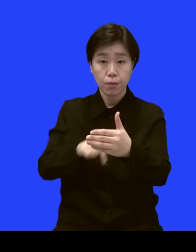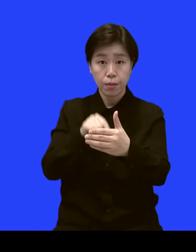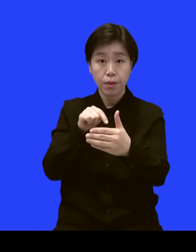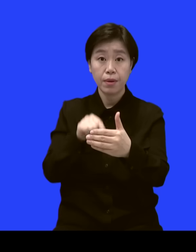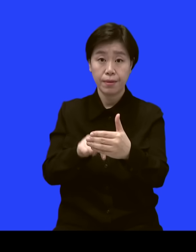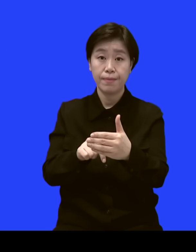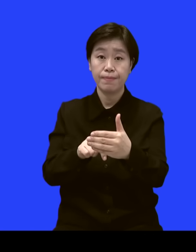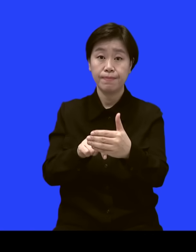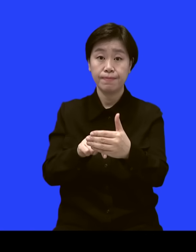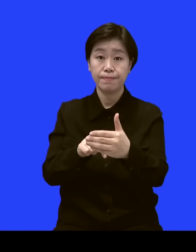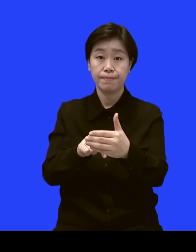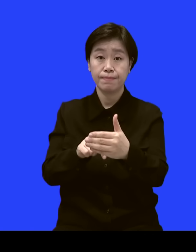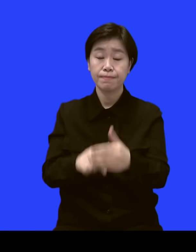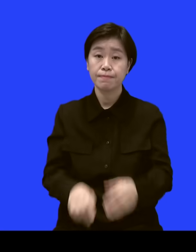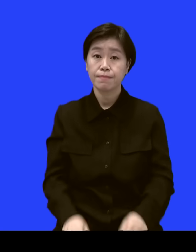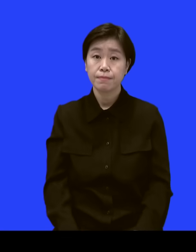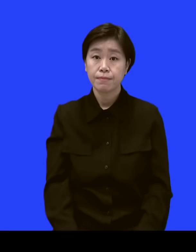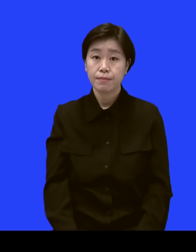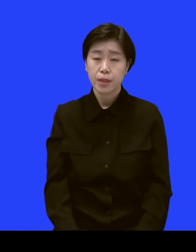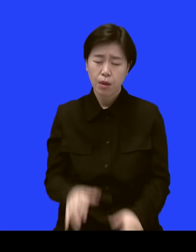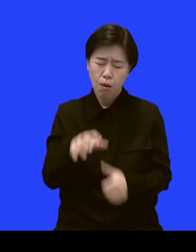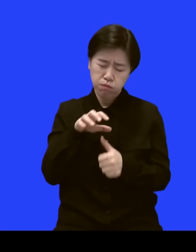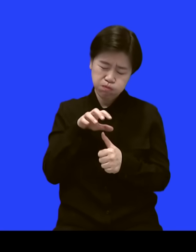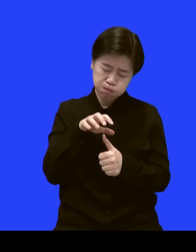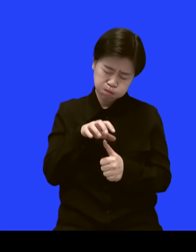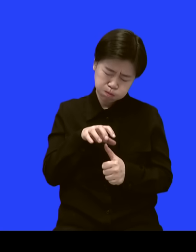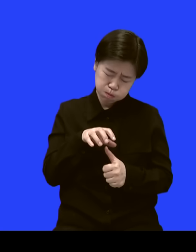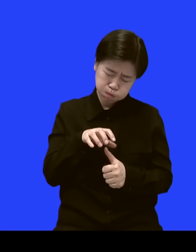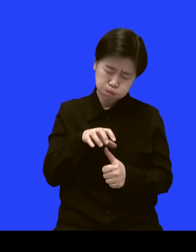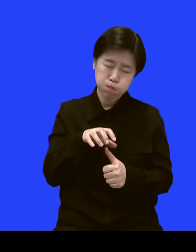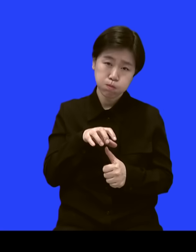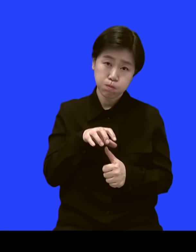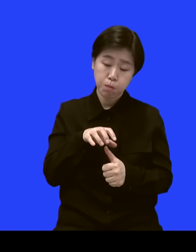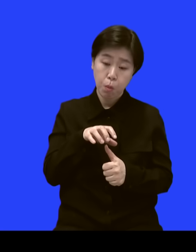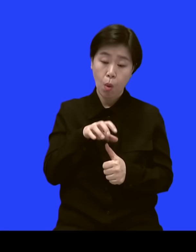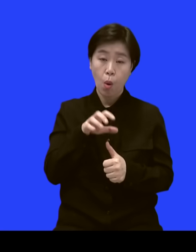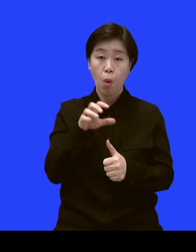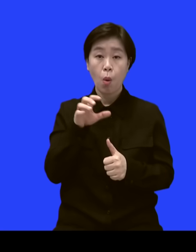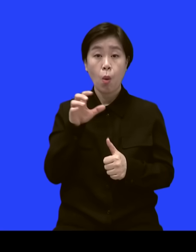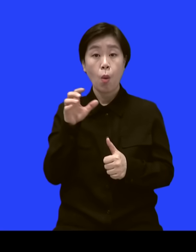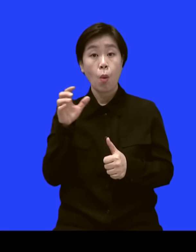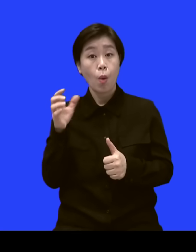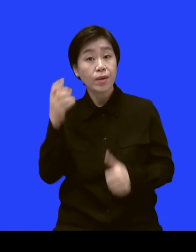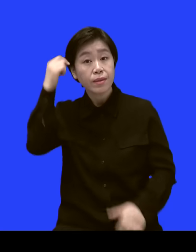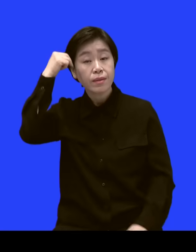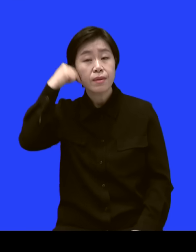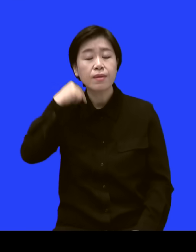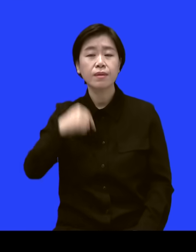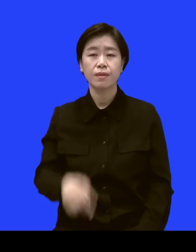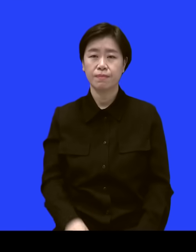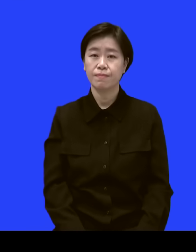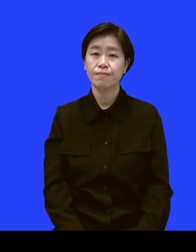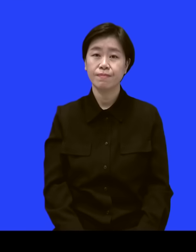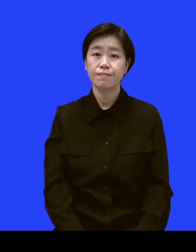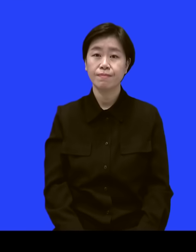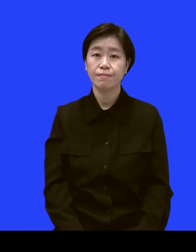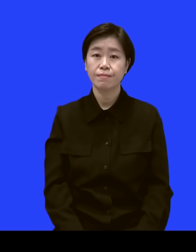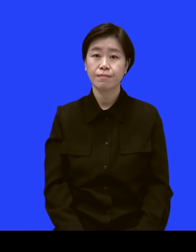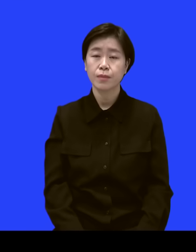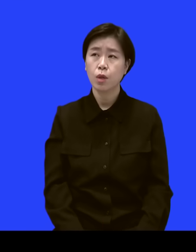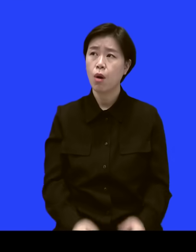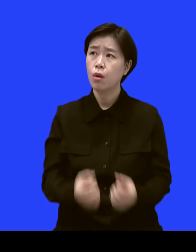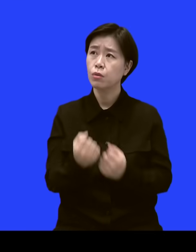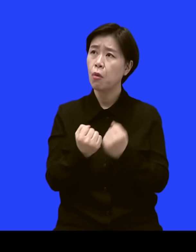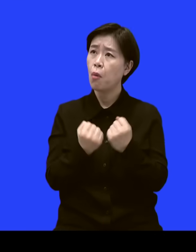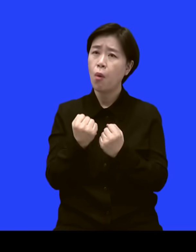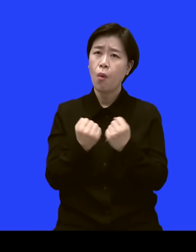뭔가 억눌렸던 그런 마음들이 다 풀어지는 거예요. 예, 이걸 어떻게